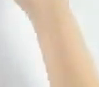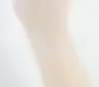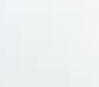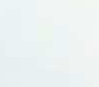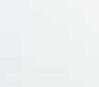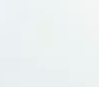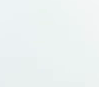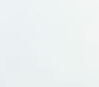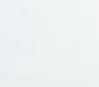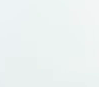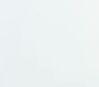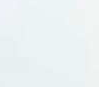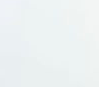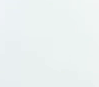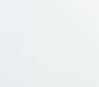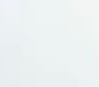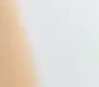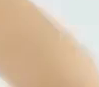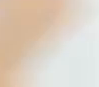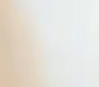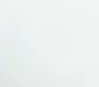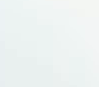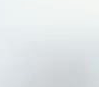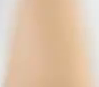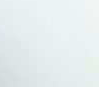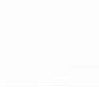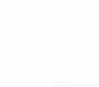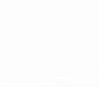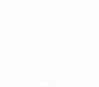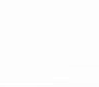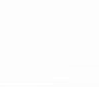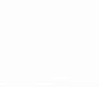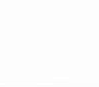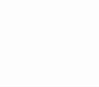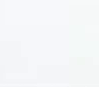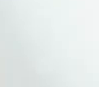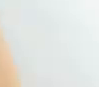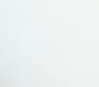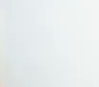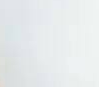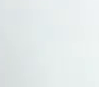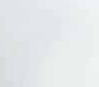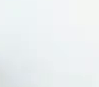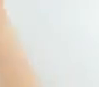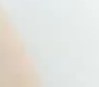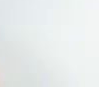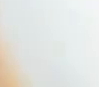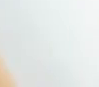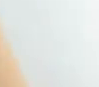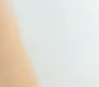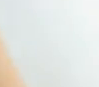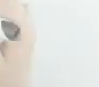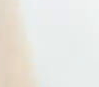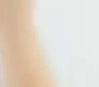va miqdorini bolaning ulg'ayishiga qarab asta-sekin ko'paytirib borish lozim. Ertalabki yuvinish. Bolaga har doim jismoniy